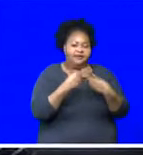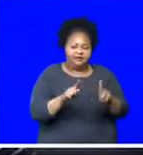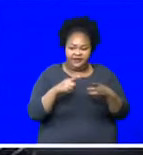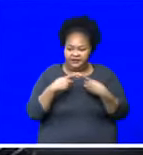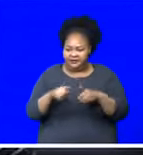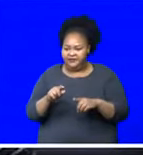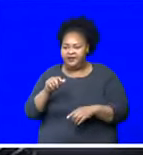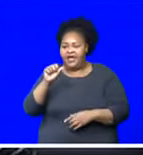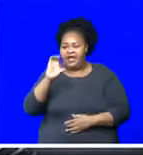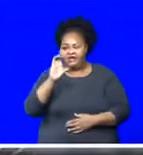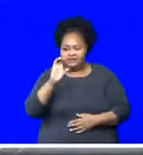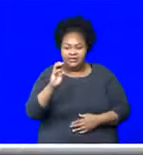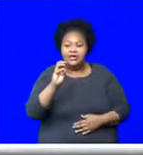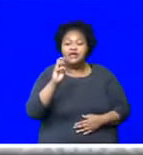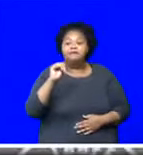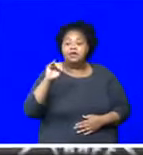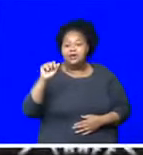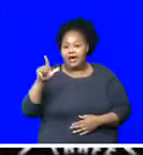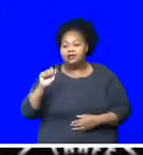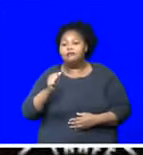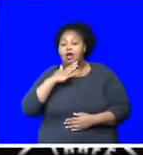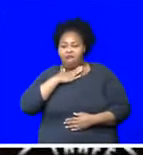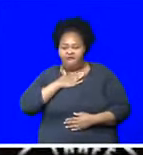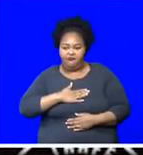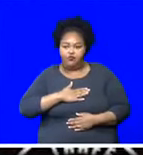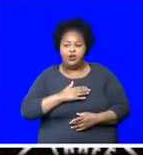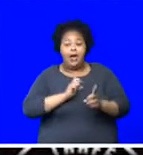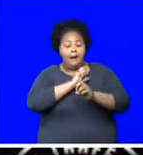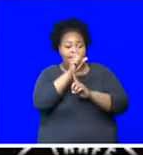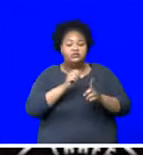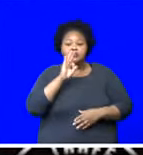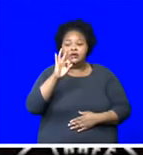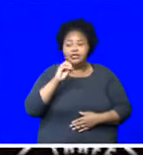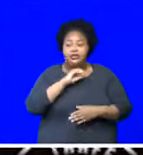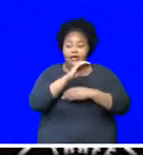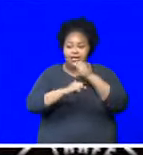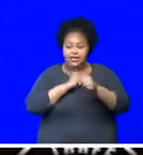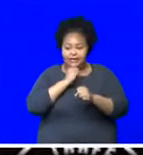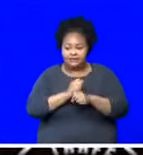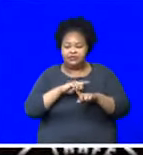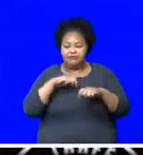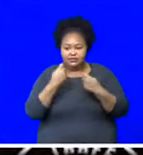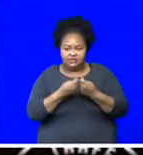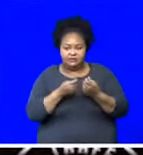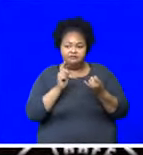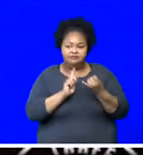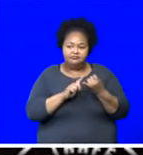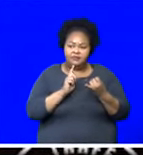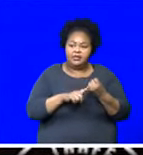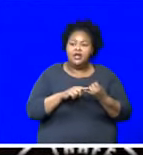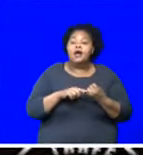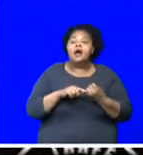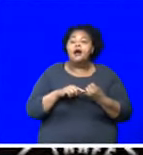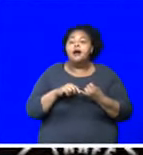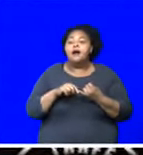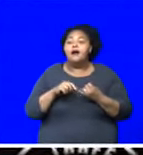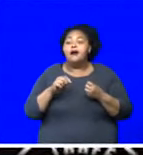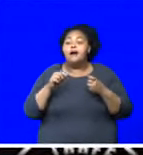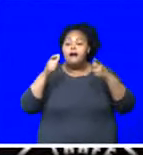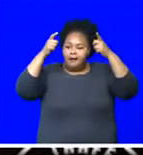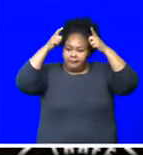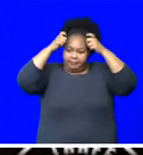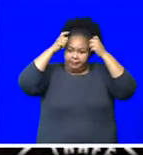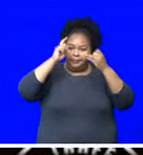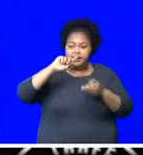kanye ne-AC Milan yaseTaliyane. Eriksen oneminyaka leng-30 yena kubekwa ukuthi ufuna amacembu lafaka ikhasi Manchester United kanye